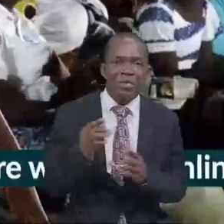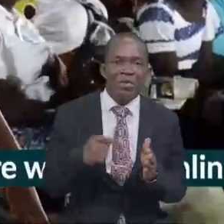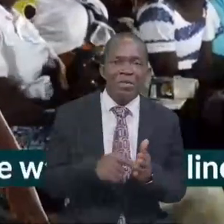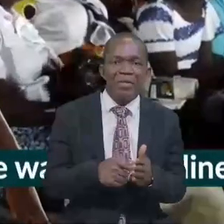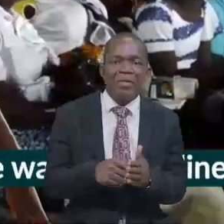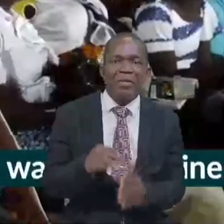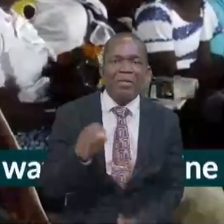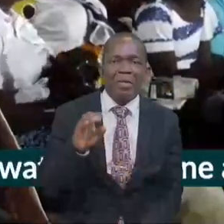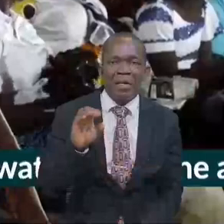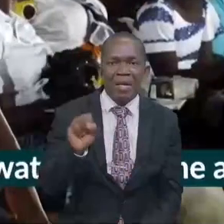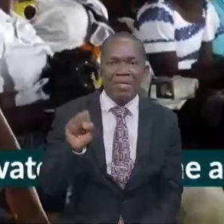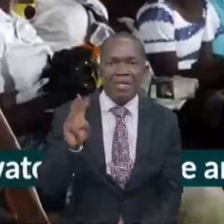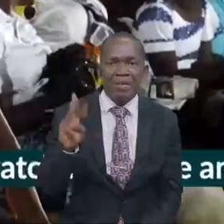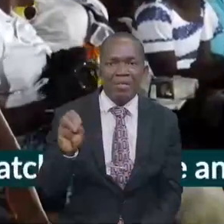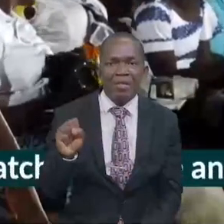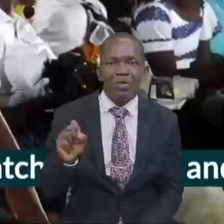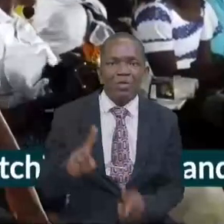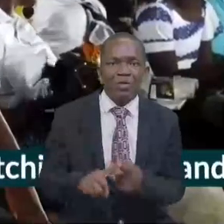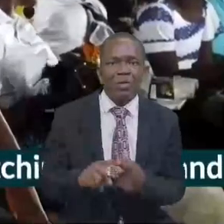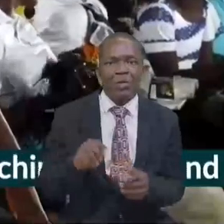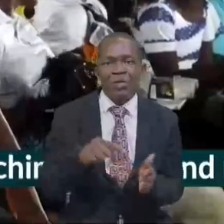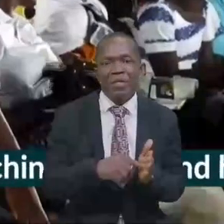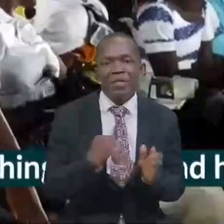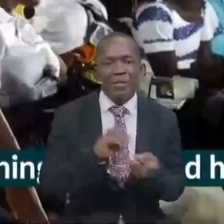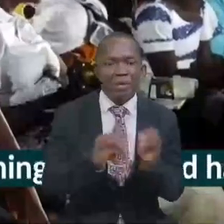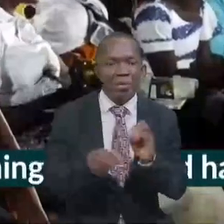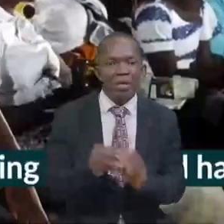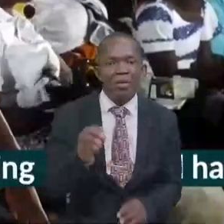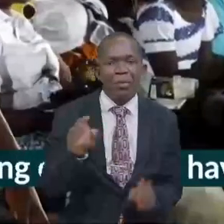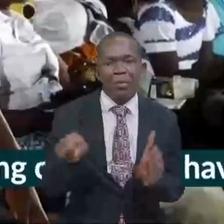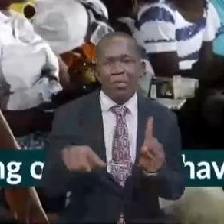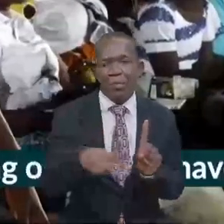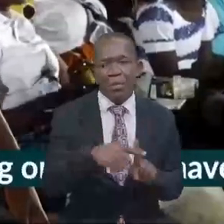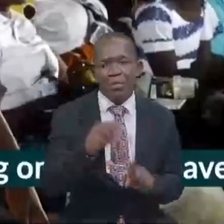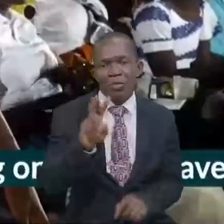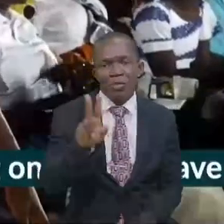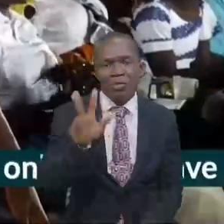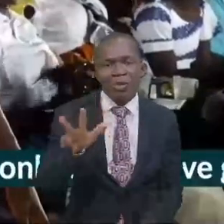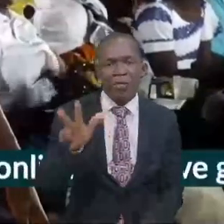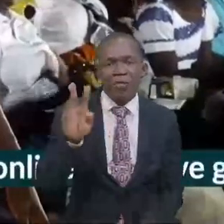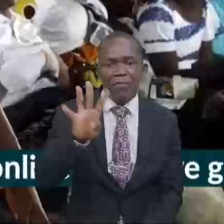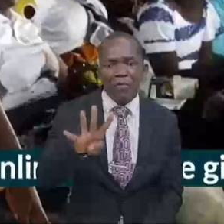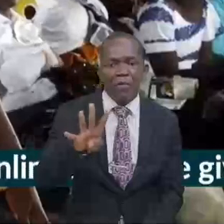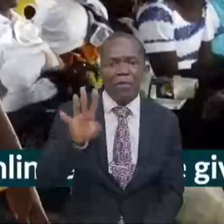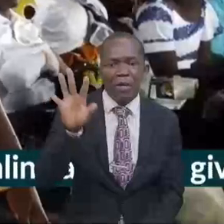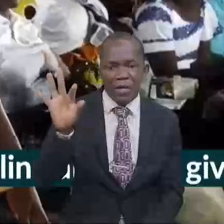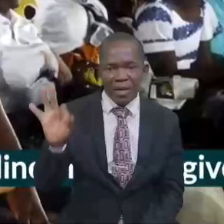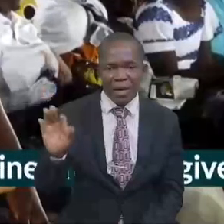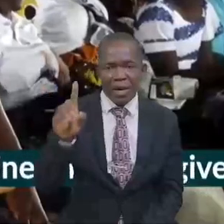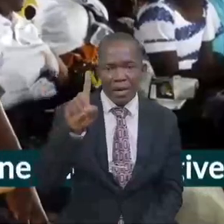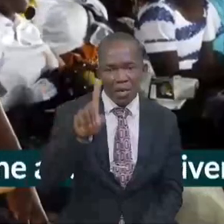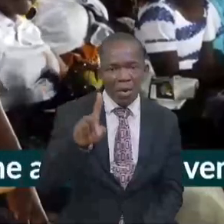pouvez écrire à ce numéro plus 234 91